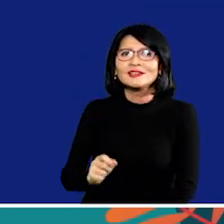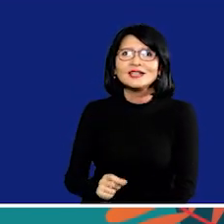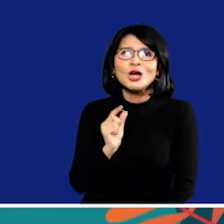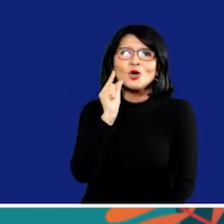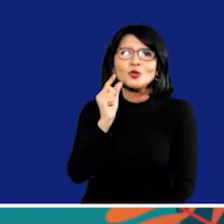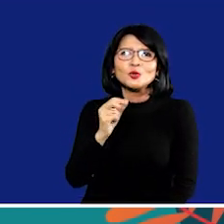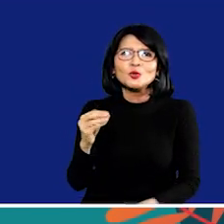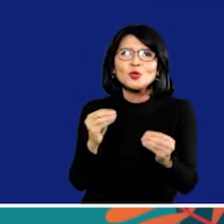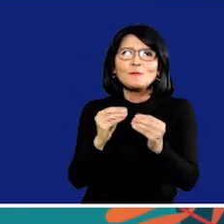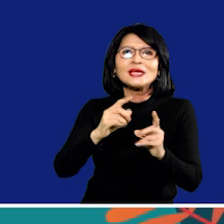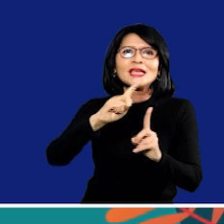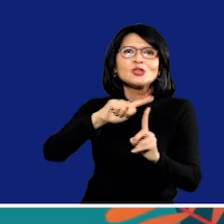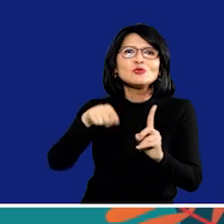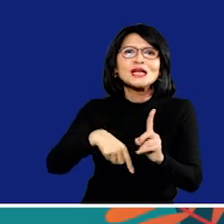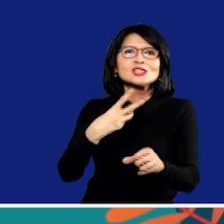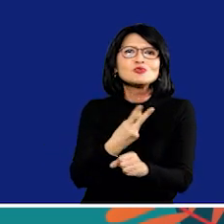tugas dari guru.